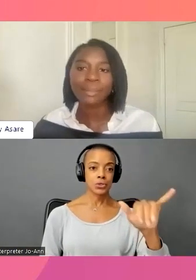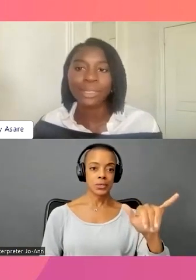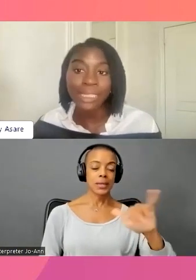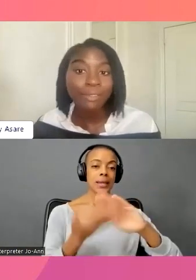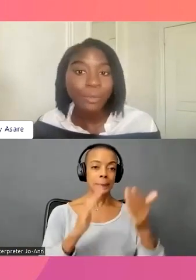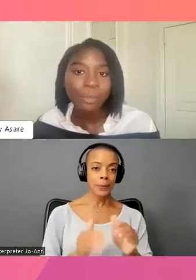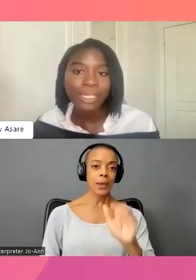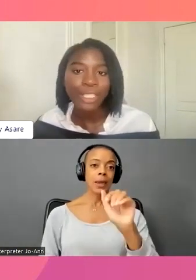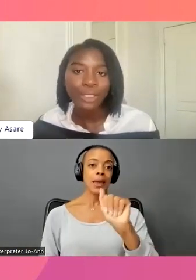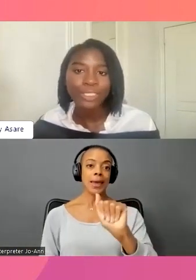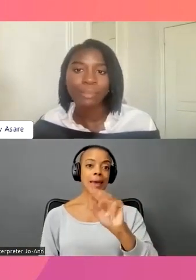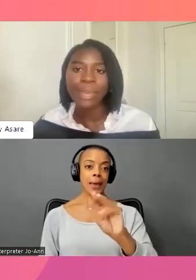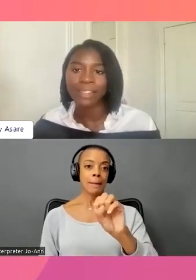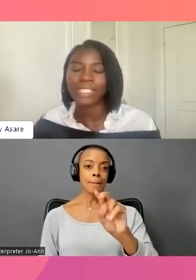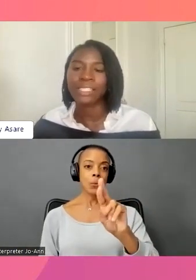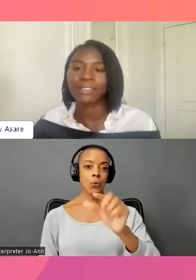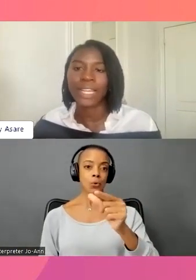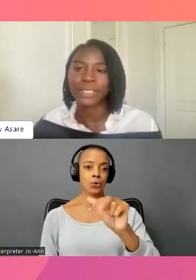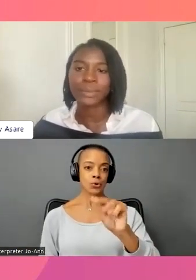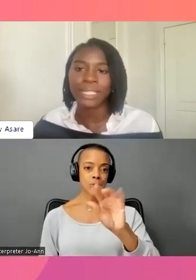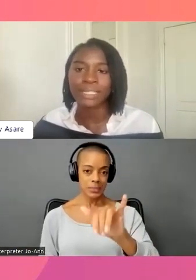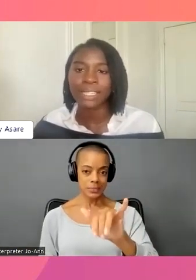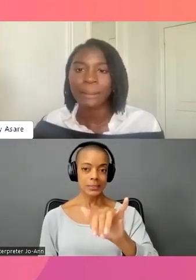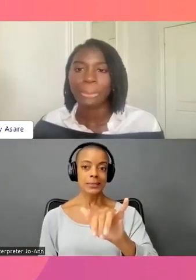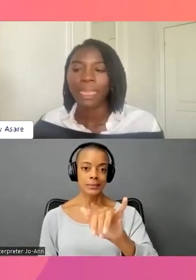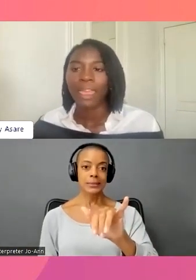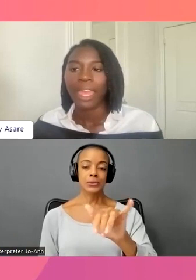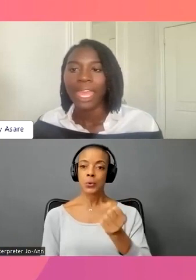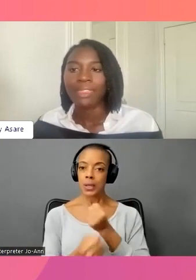Donc, misogynie et homogynie.